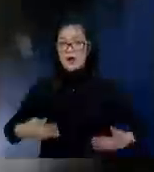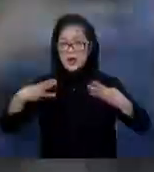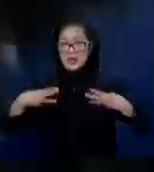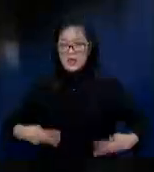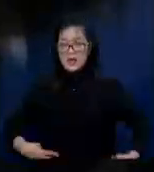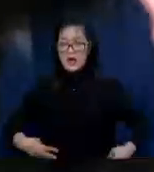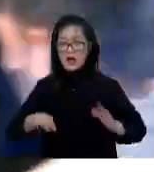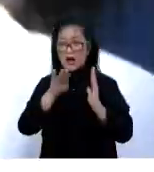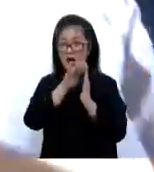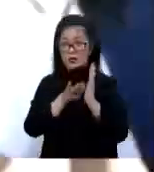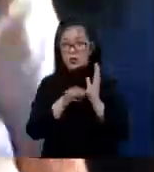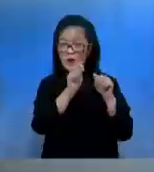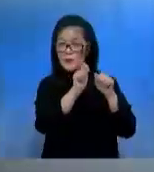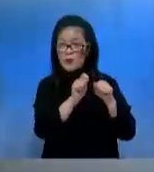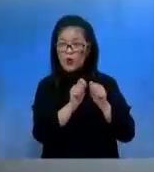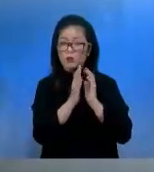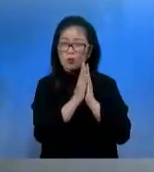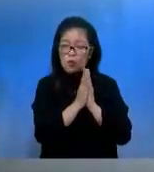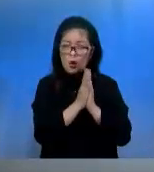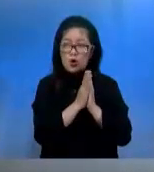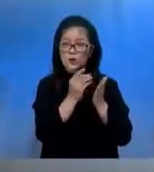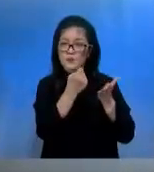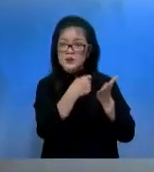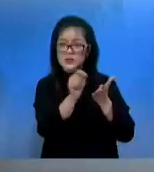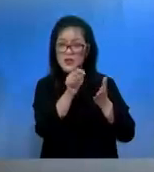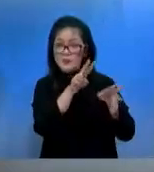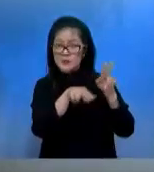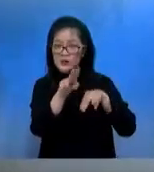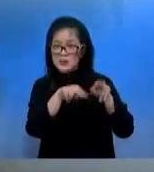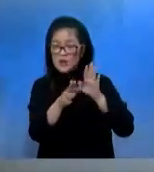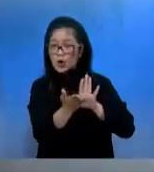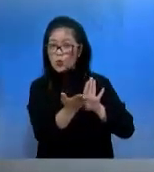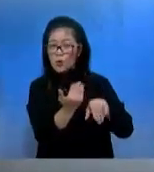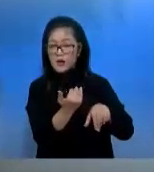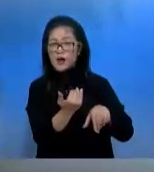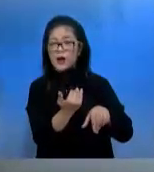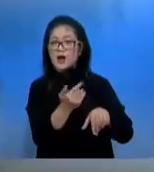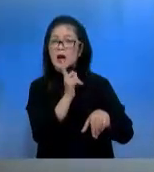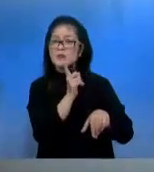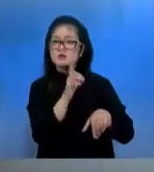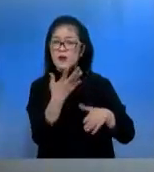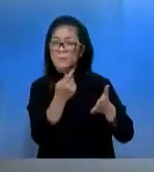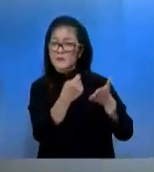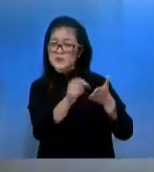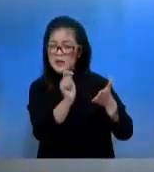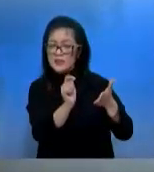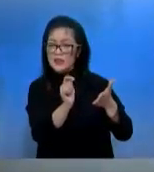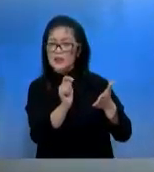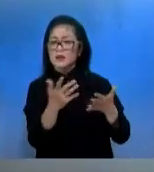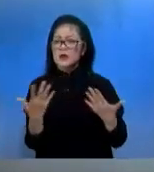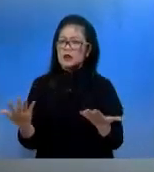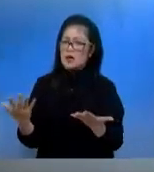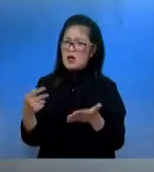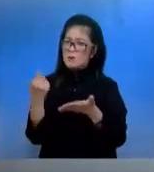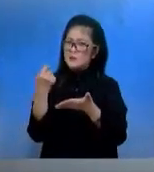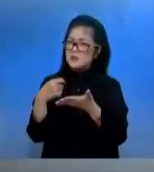Kapolri untuk meninjau kembali putusan pemecatan oleh KKEP. Ini artinya pemecatan Verdi Sambo bisa